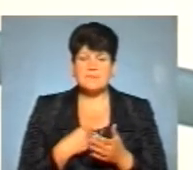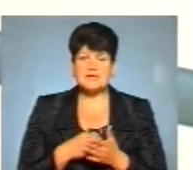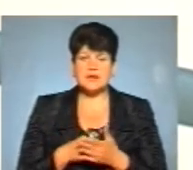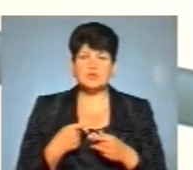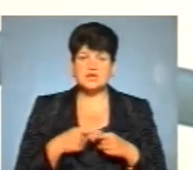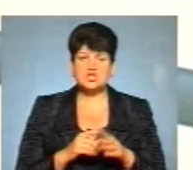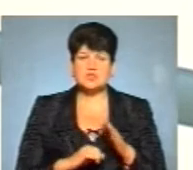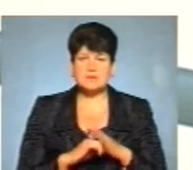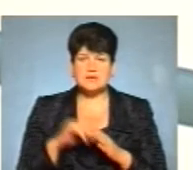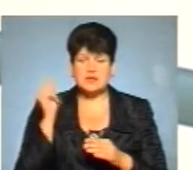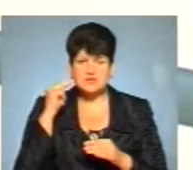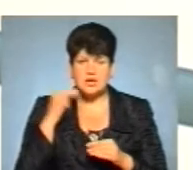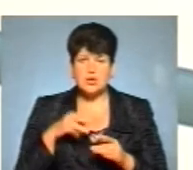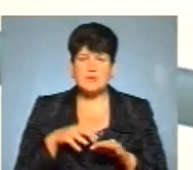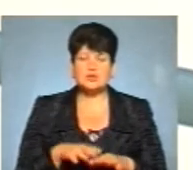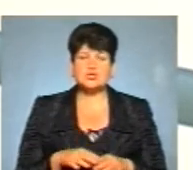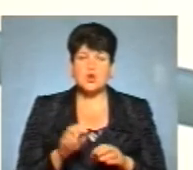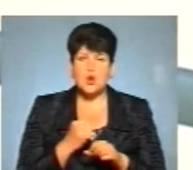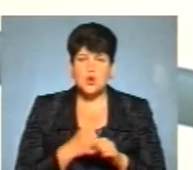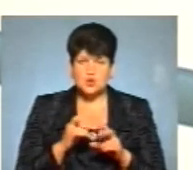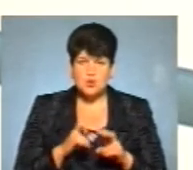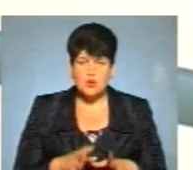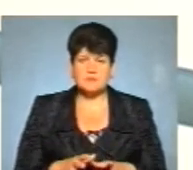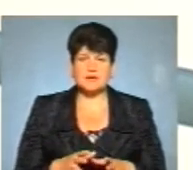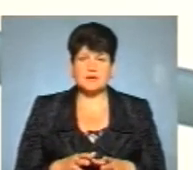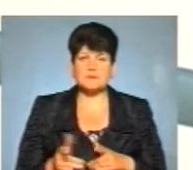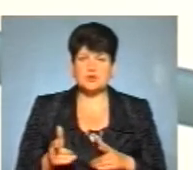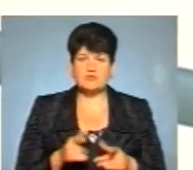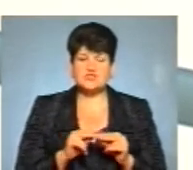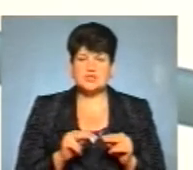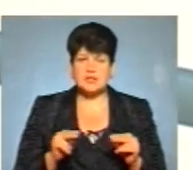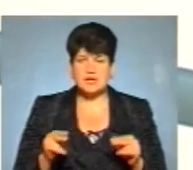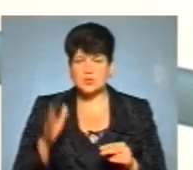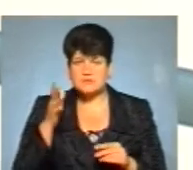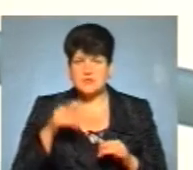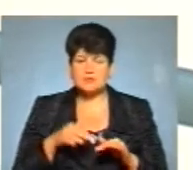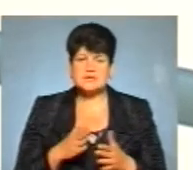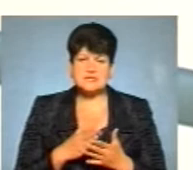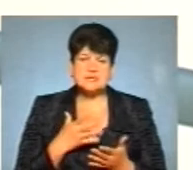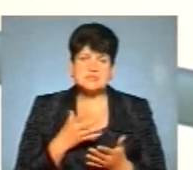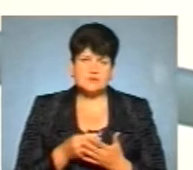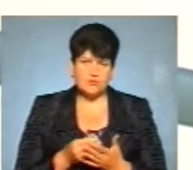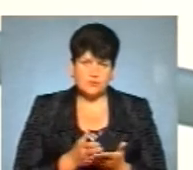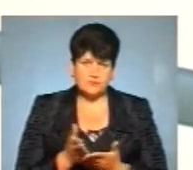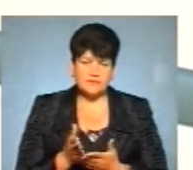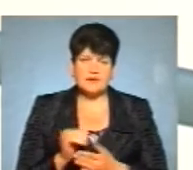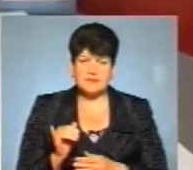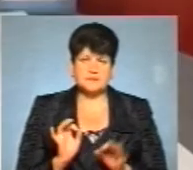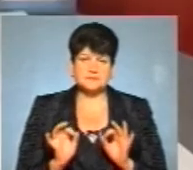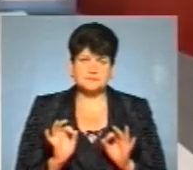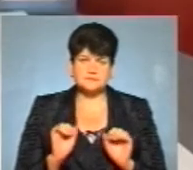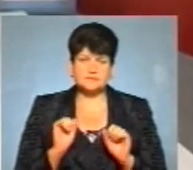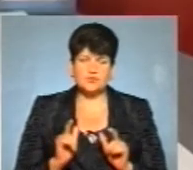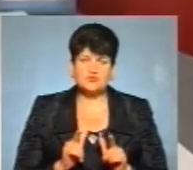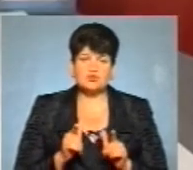це навчально-методичні розробки. Для цього підготовлені вчителі. Тобто освітній процес йде своїм ходом і адекватно може вступити